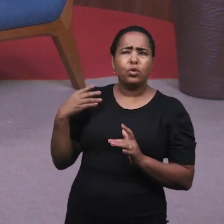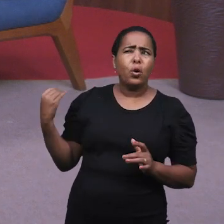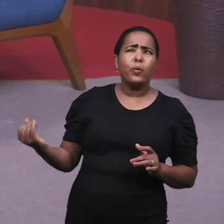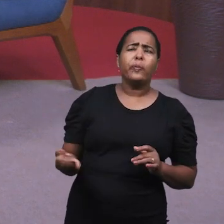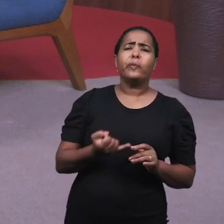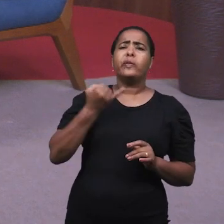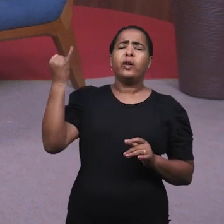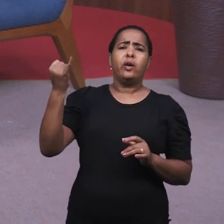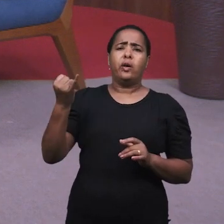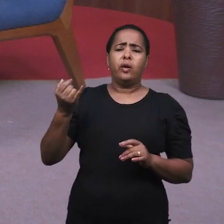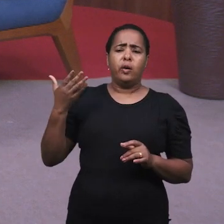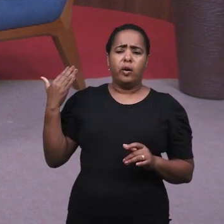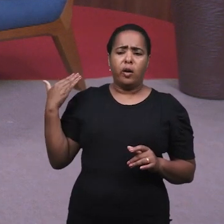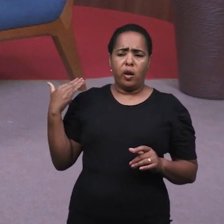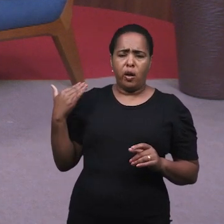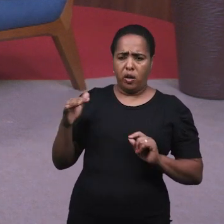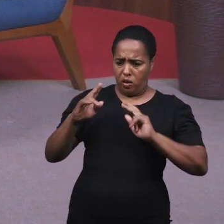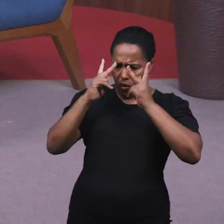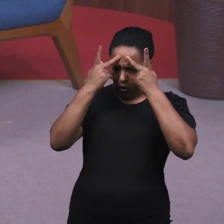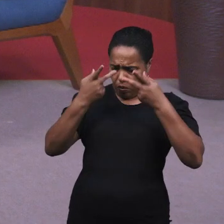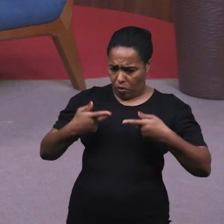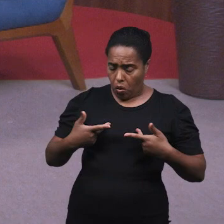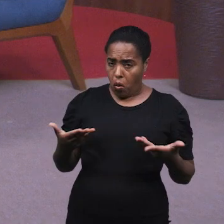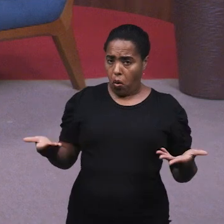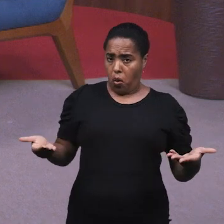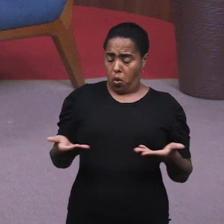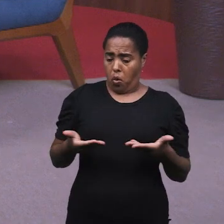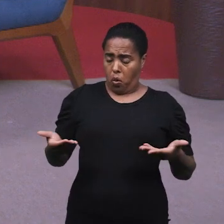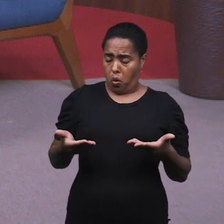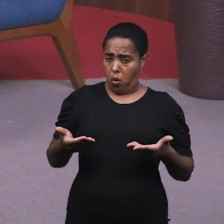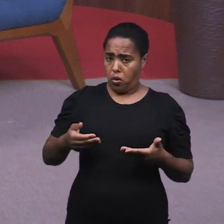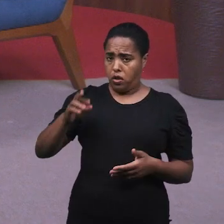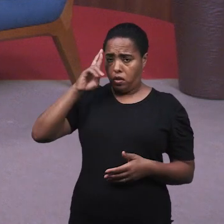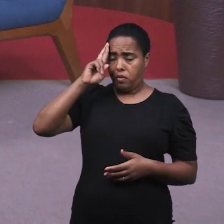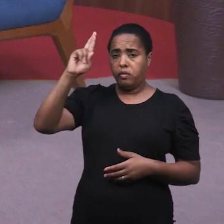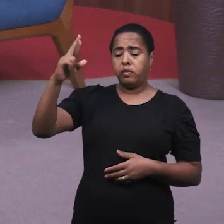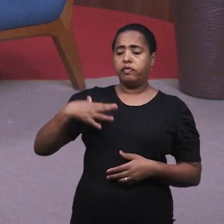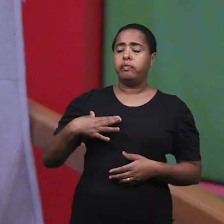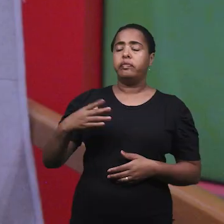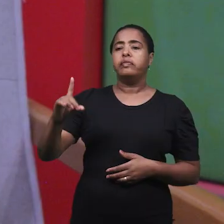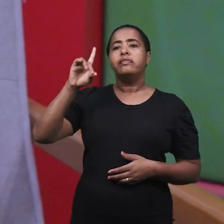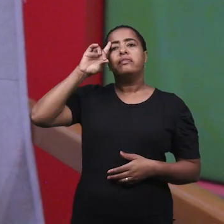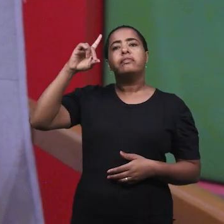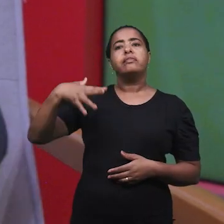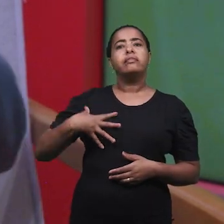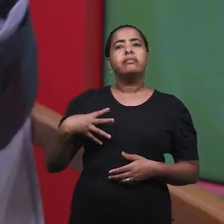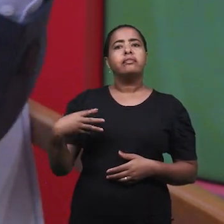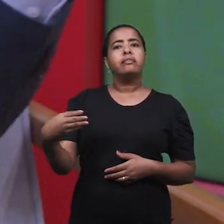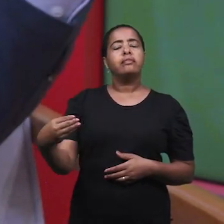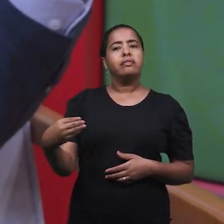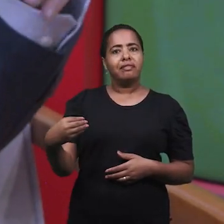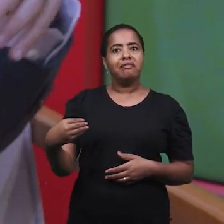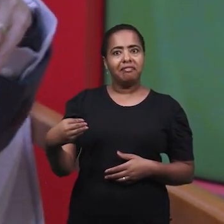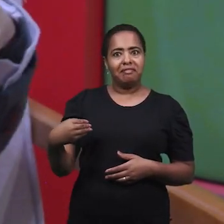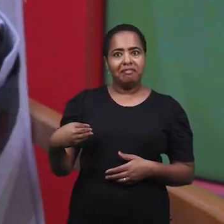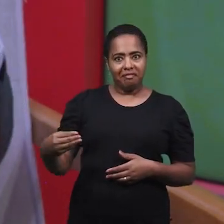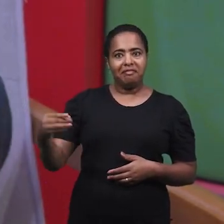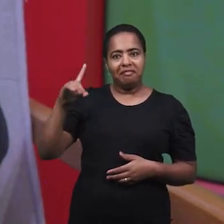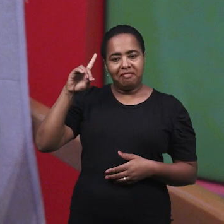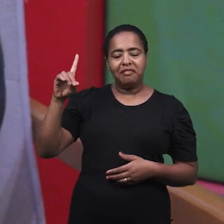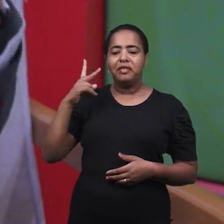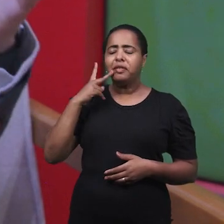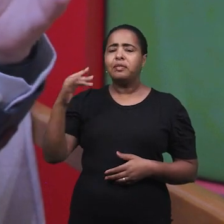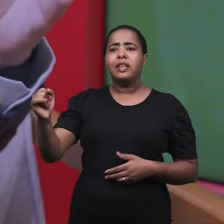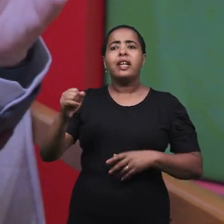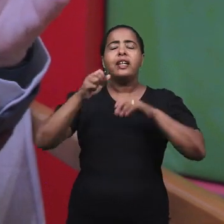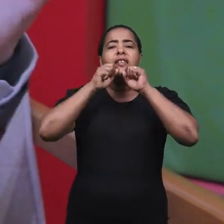Comme un homme, et aujourd'hui, comme Seigneur, le Fils de Dieu, Père, beaucoup de choses,